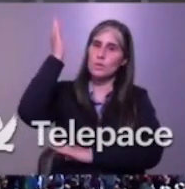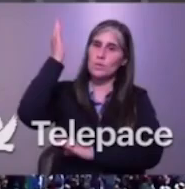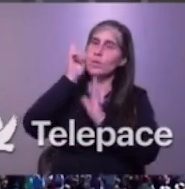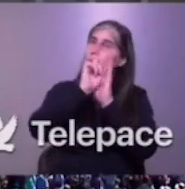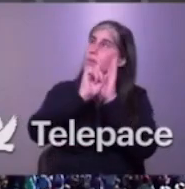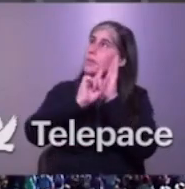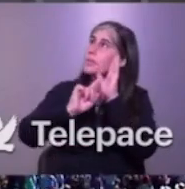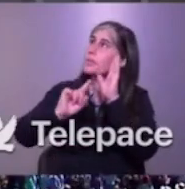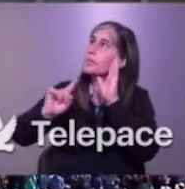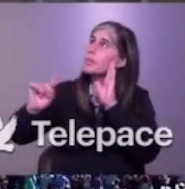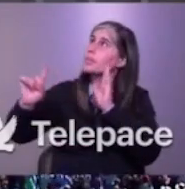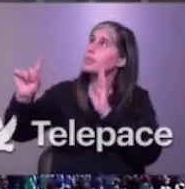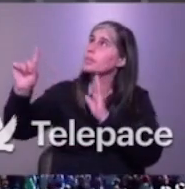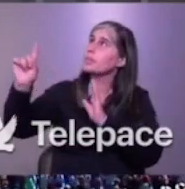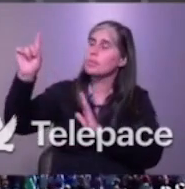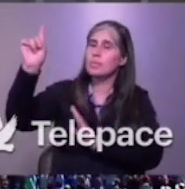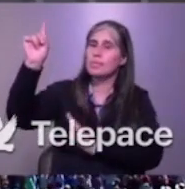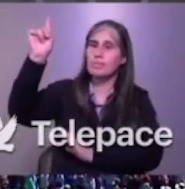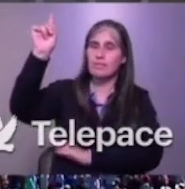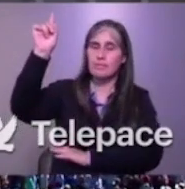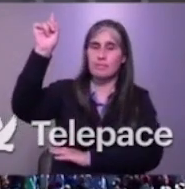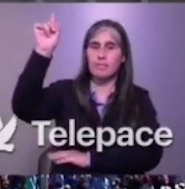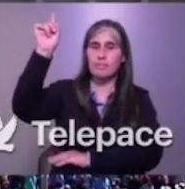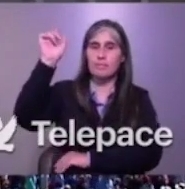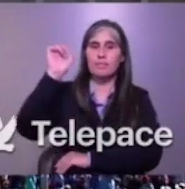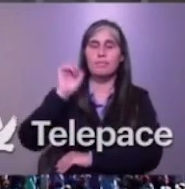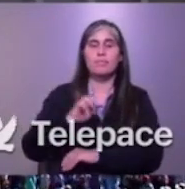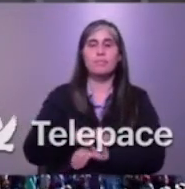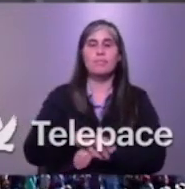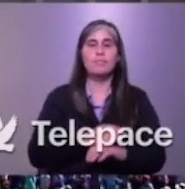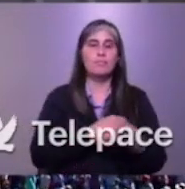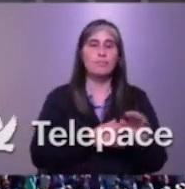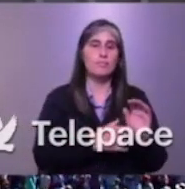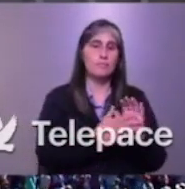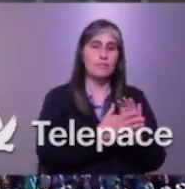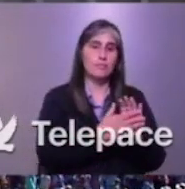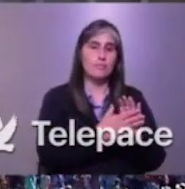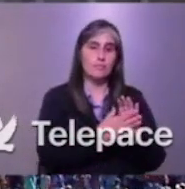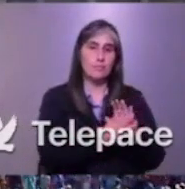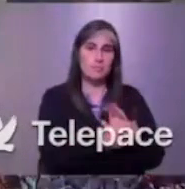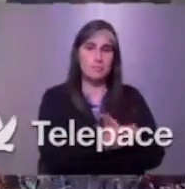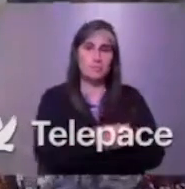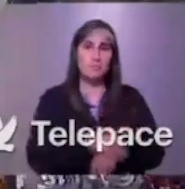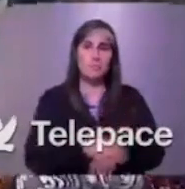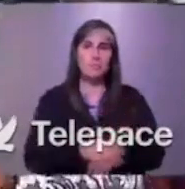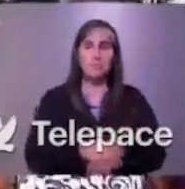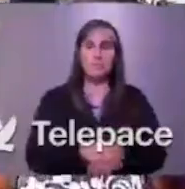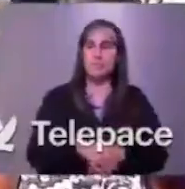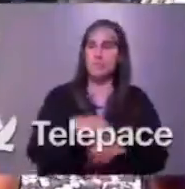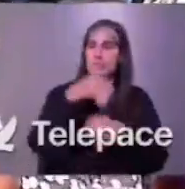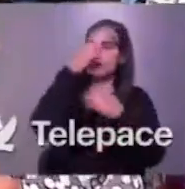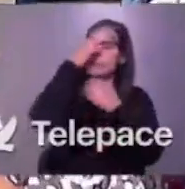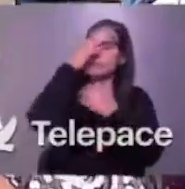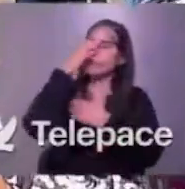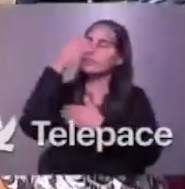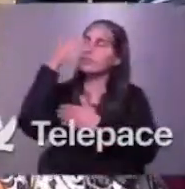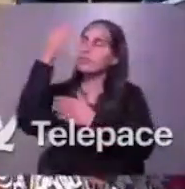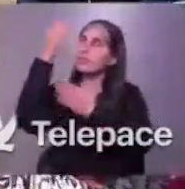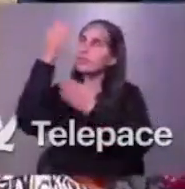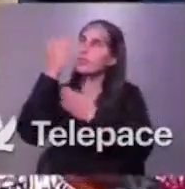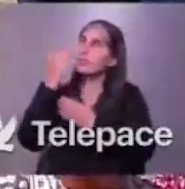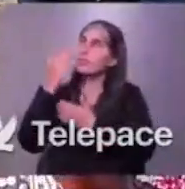Sacerdoti, gli accoliti, i ministri straordinari che hanno